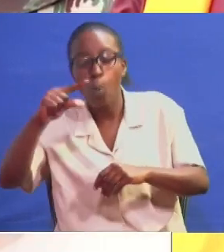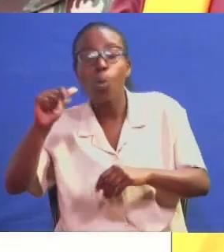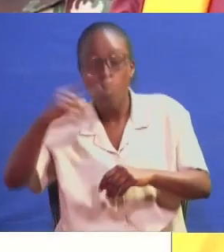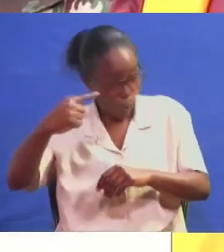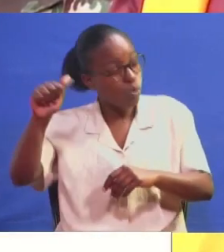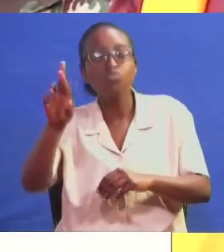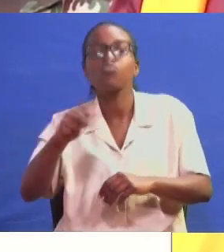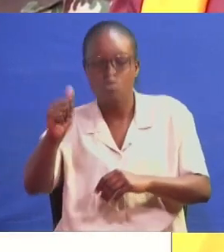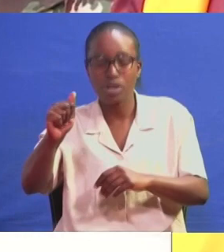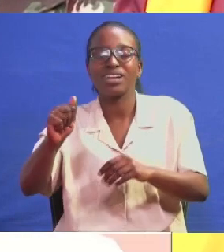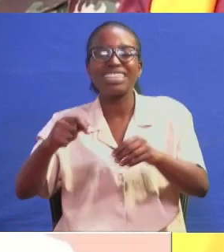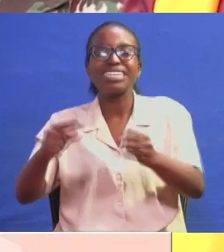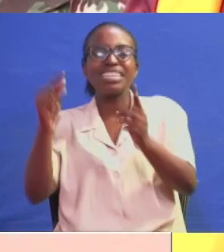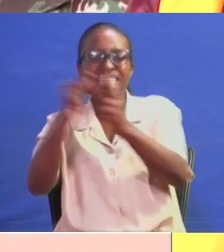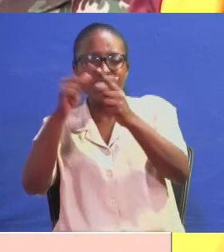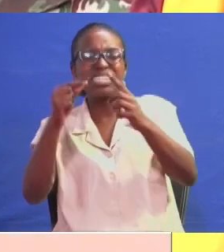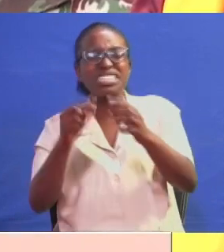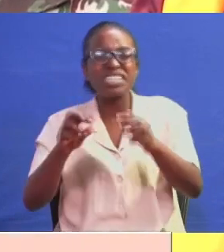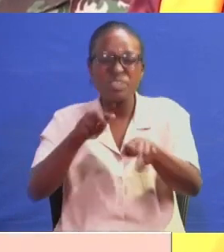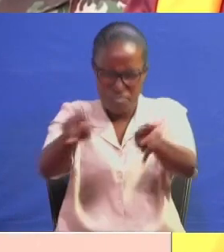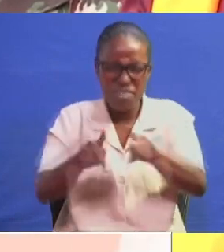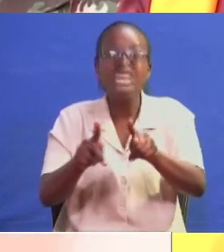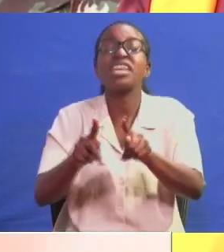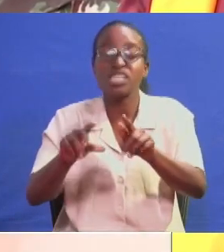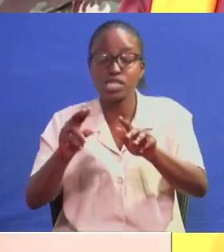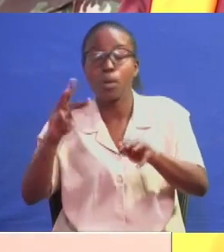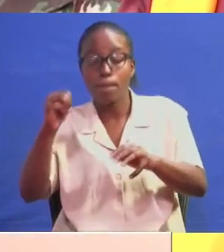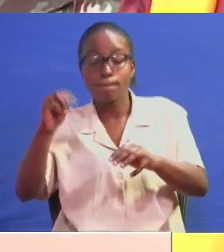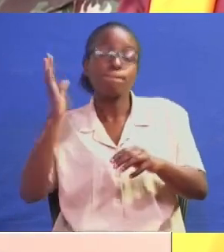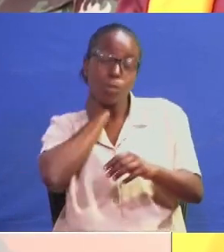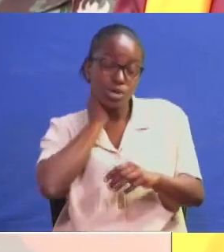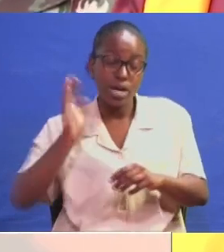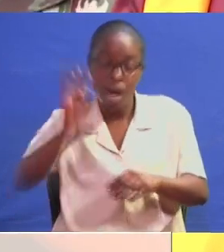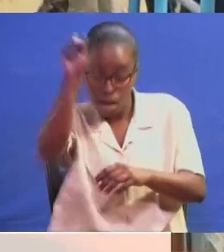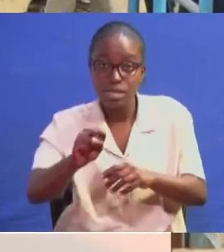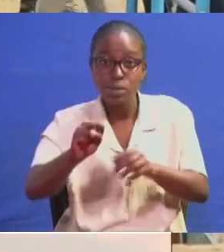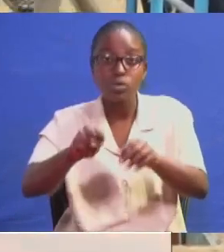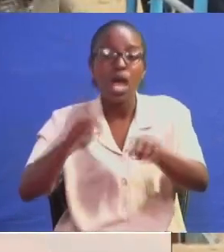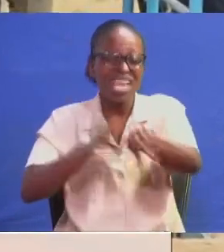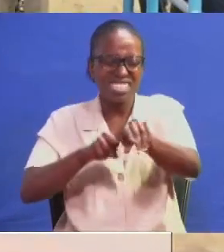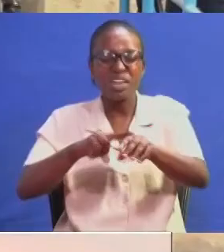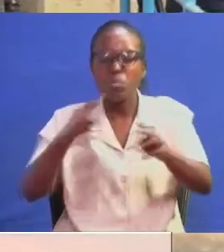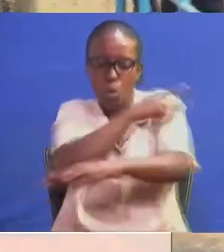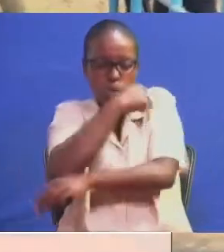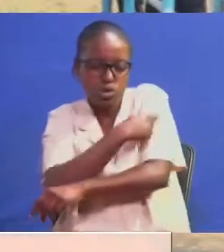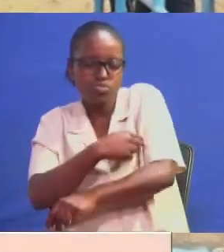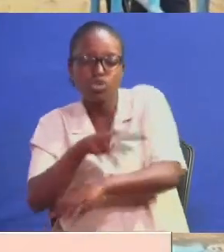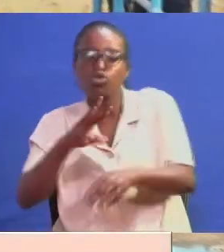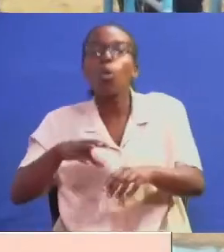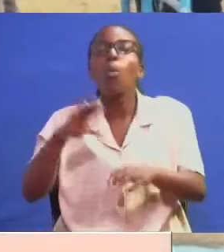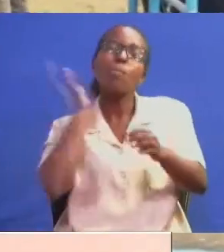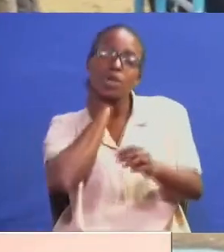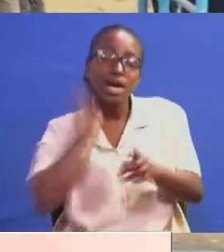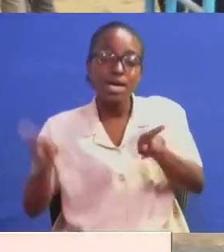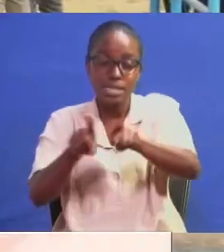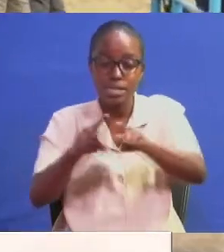for Murang'a South, and had even disconnected the Maragua hospital. Komando wa polisi wa kikosi cha maji